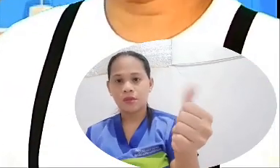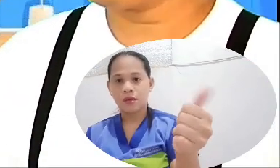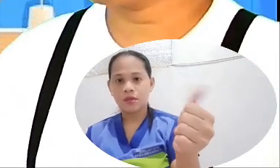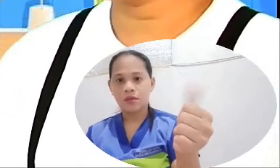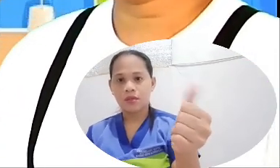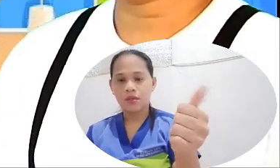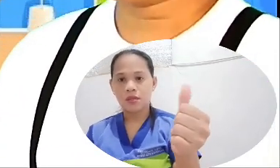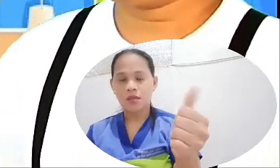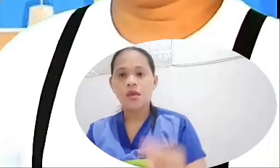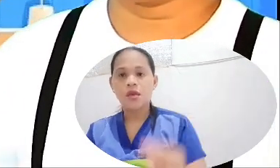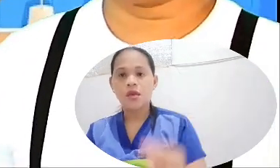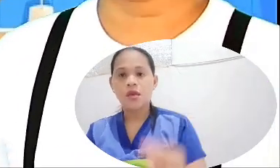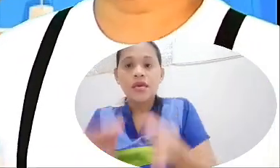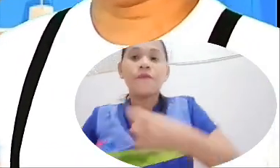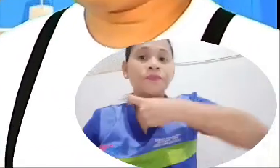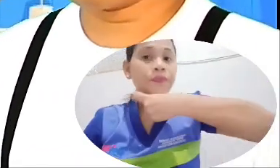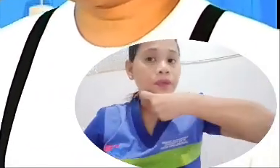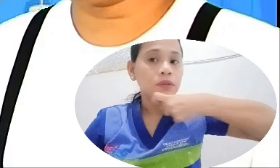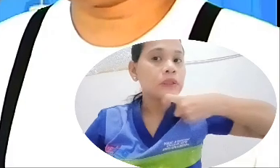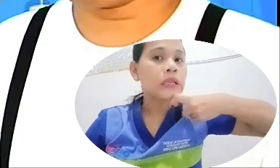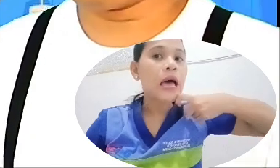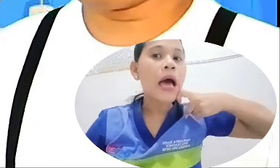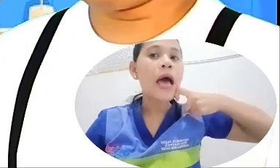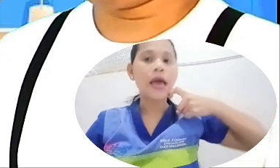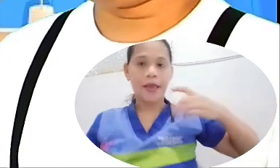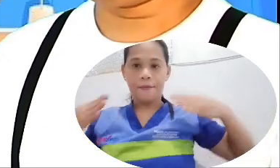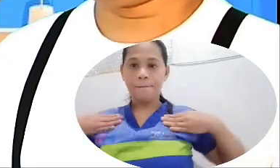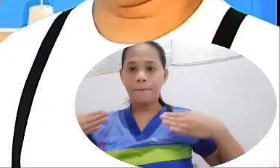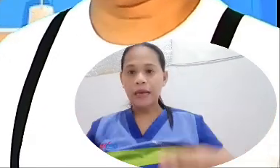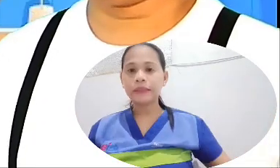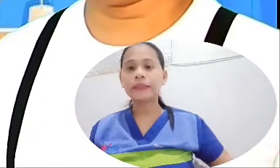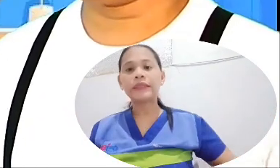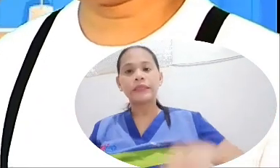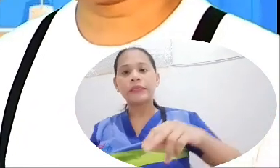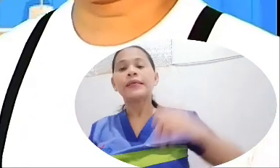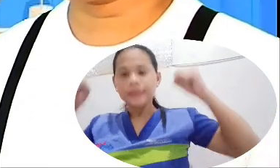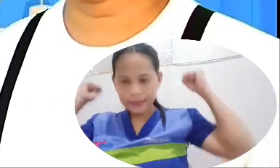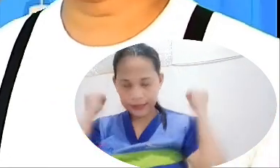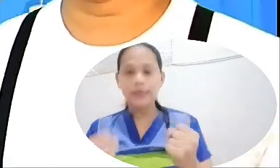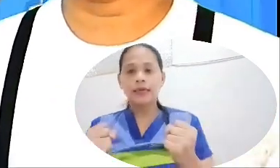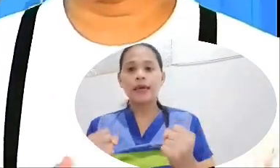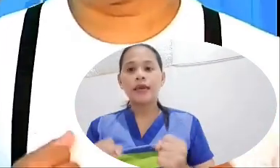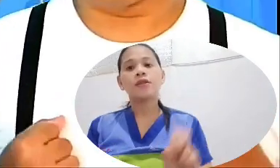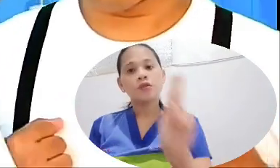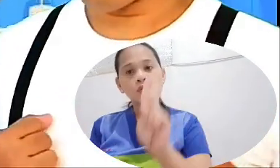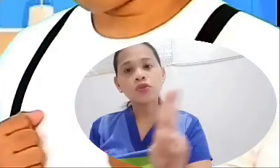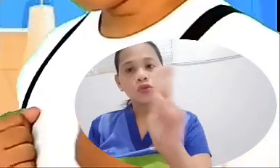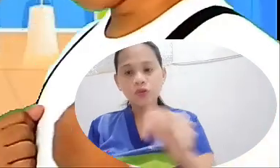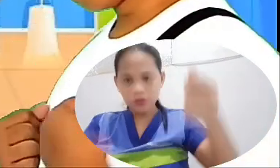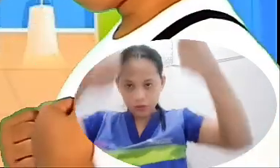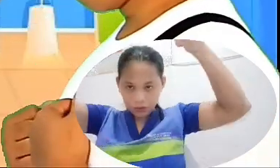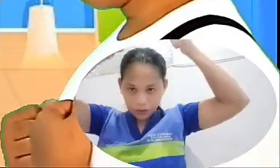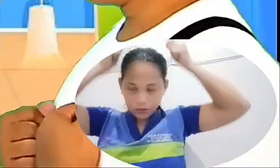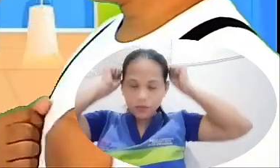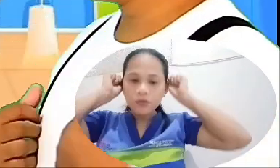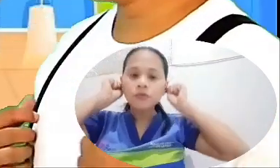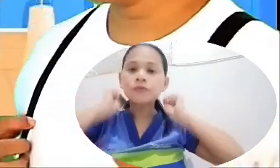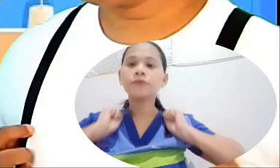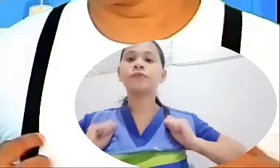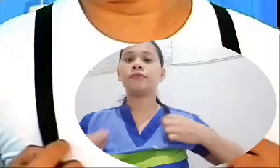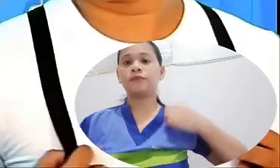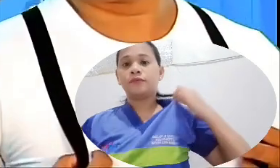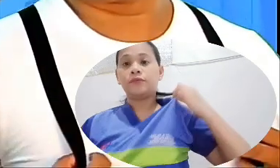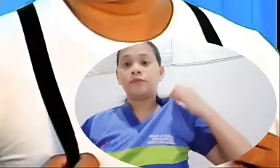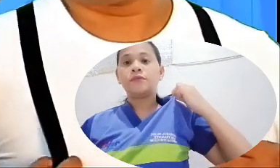Kapag tuyong-tuyo na ang iyong katawan, ay maaari mo nang isuot ang mabango,